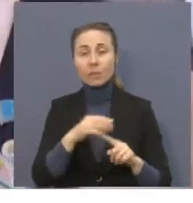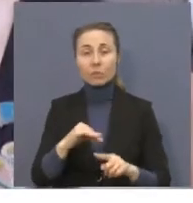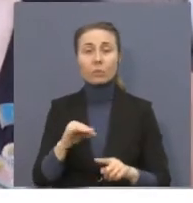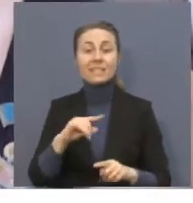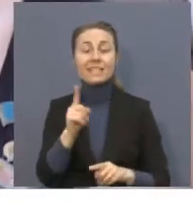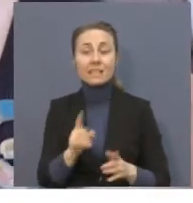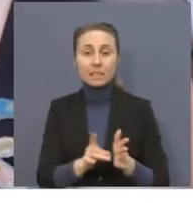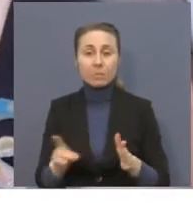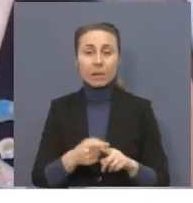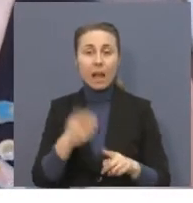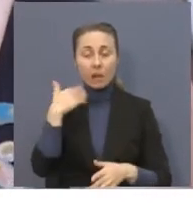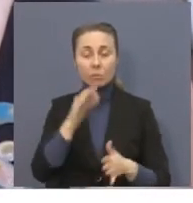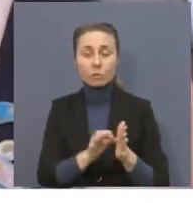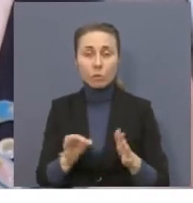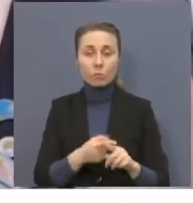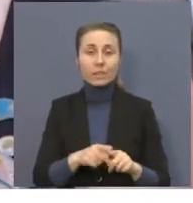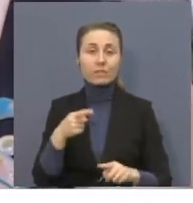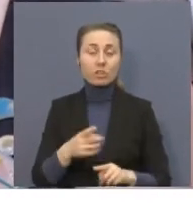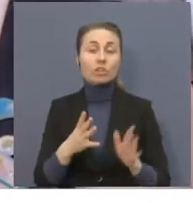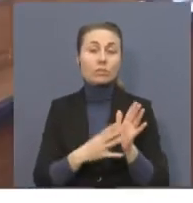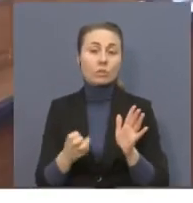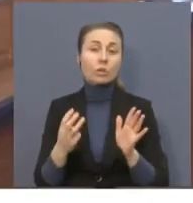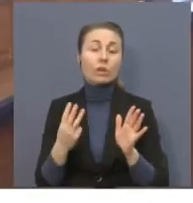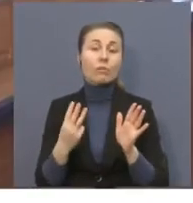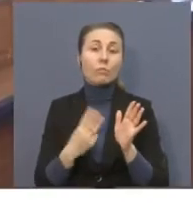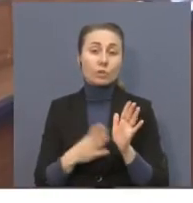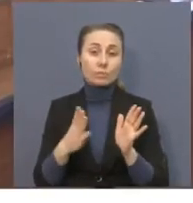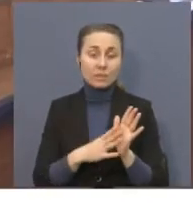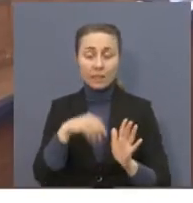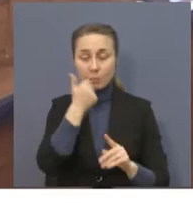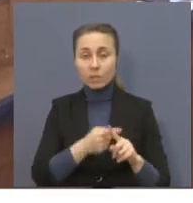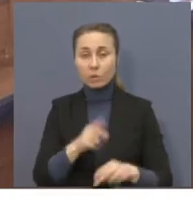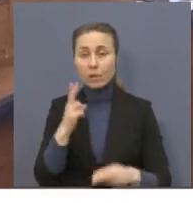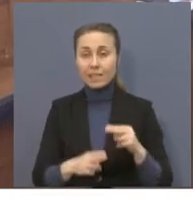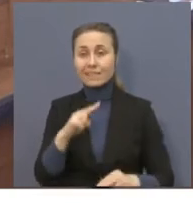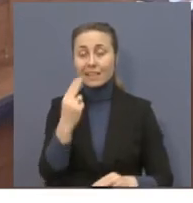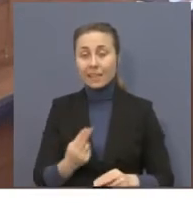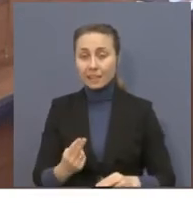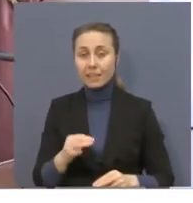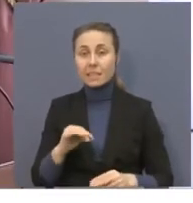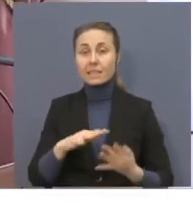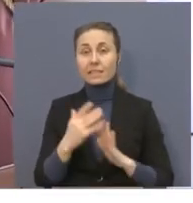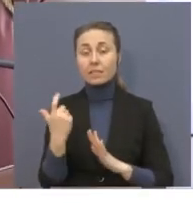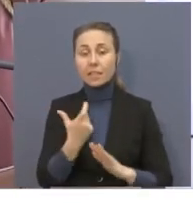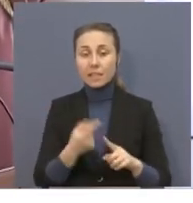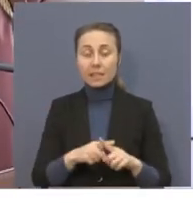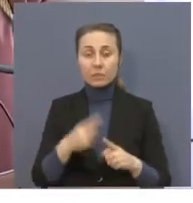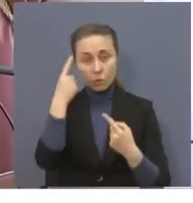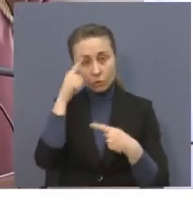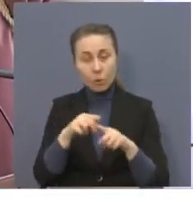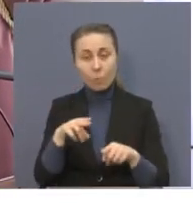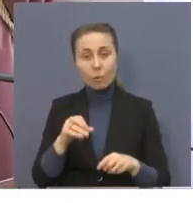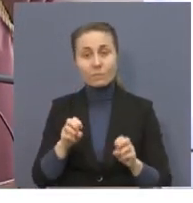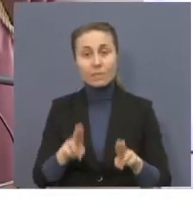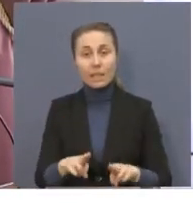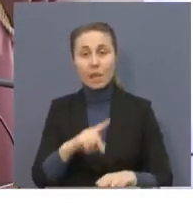Зериндинском районе Акмолинской области. В 1989 году окончил Целиноградский сельскохозяйственный институт по